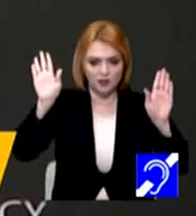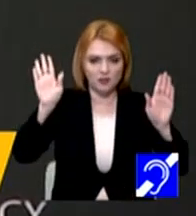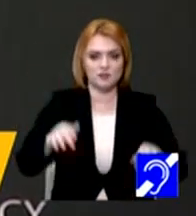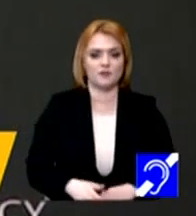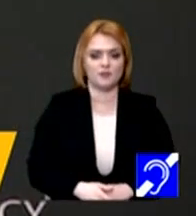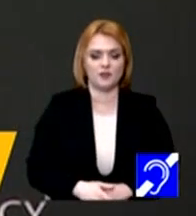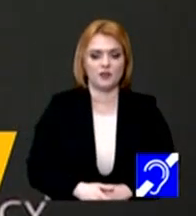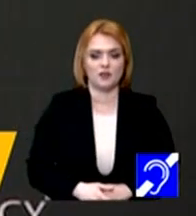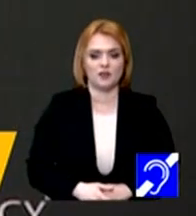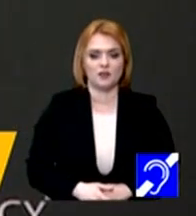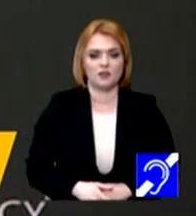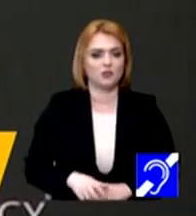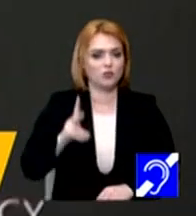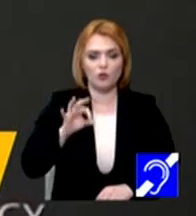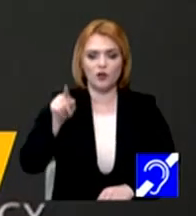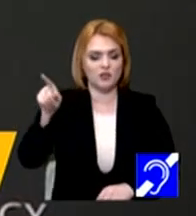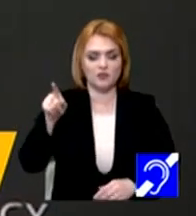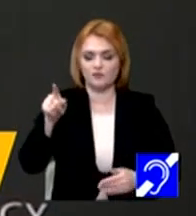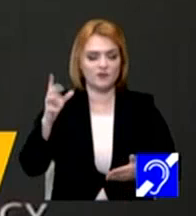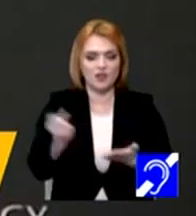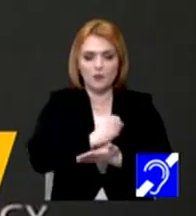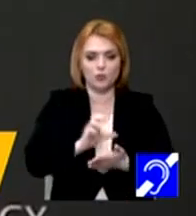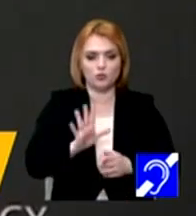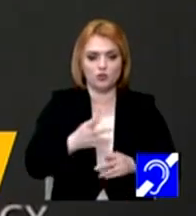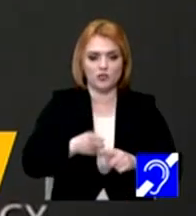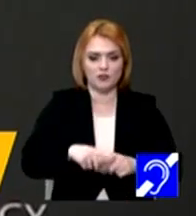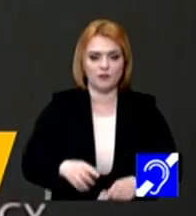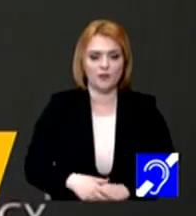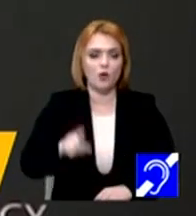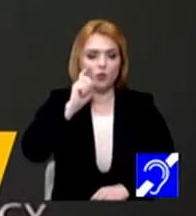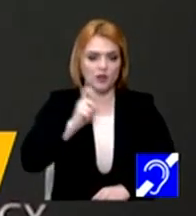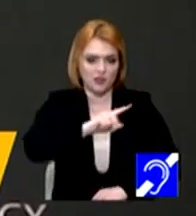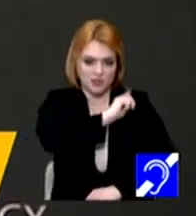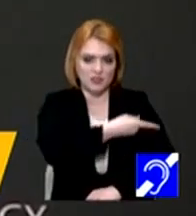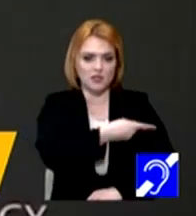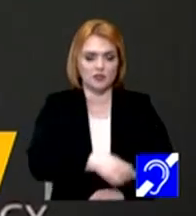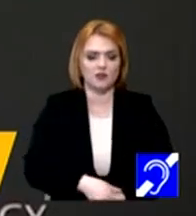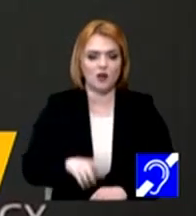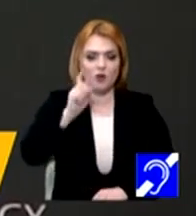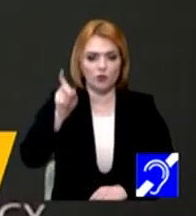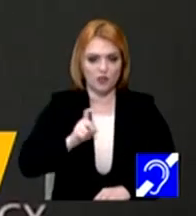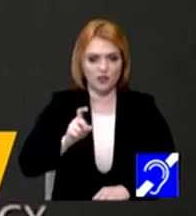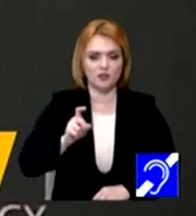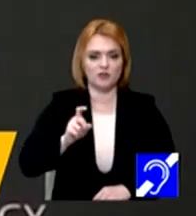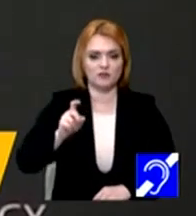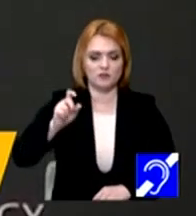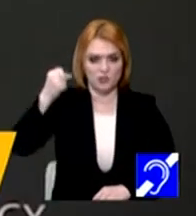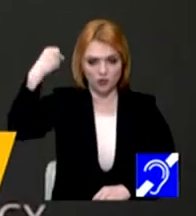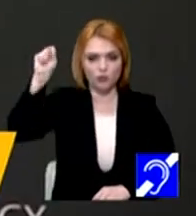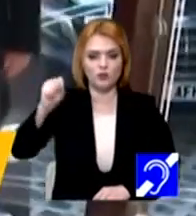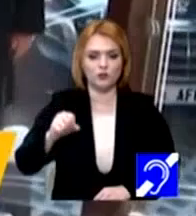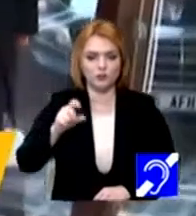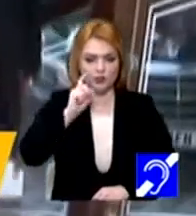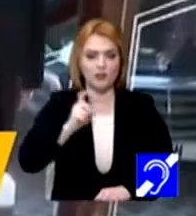a surrender from Ukraine, but this is not what they are going to get. Ukraine is strong, Ukraine is